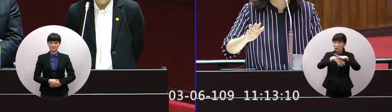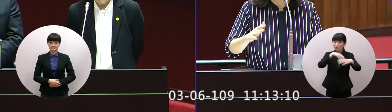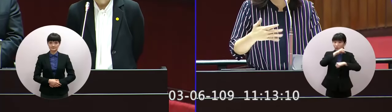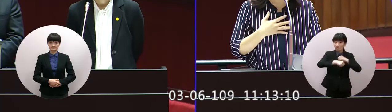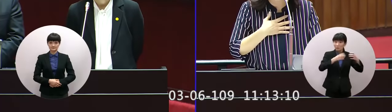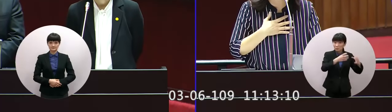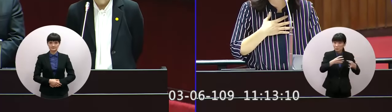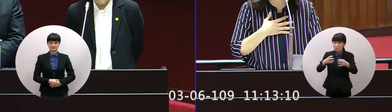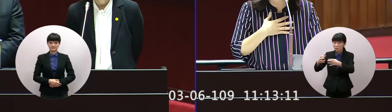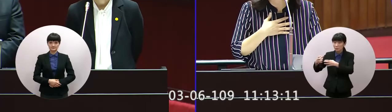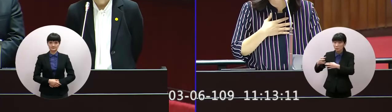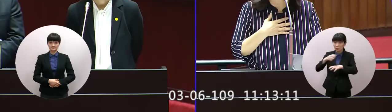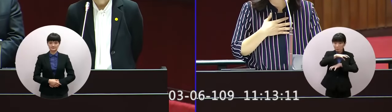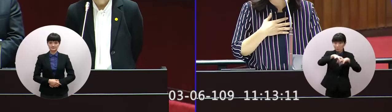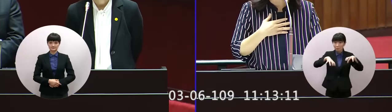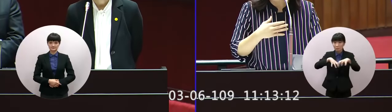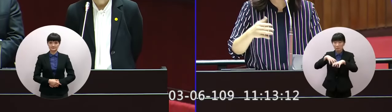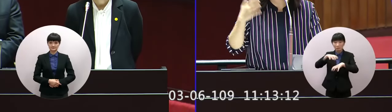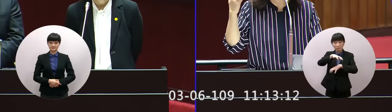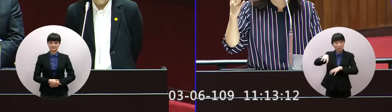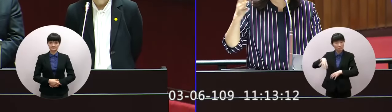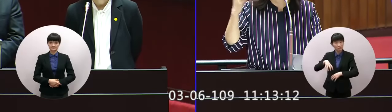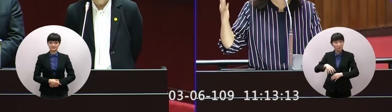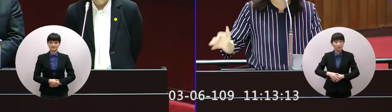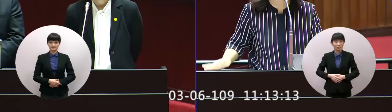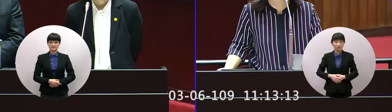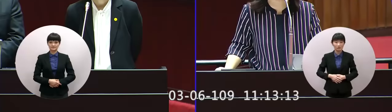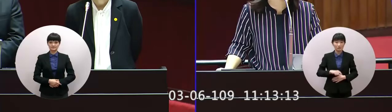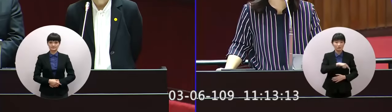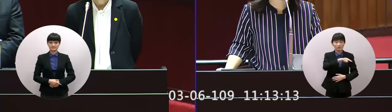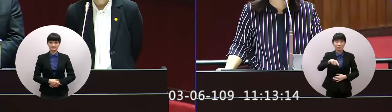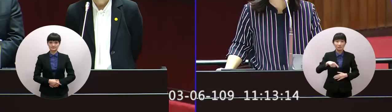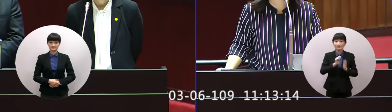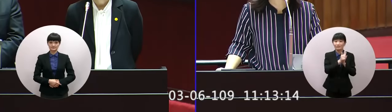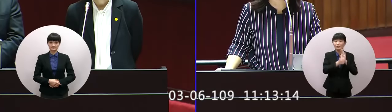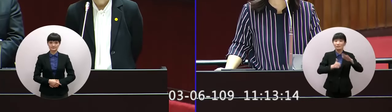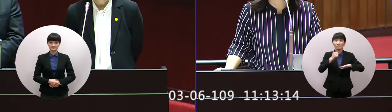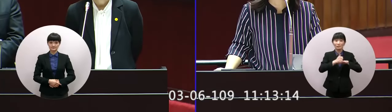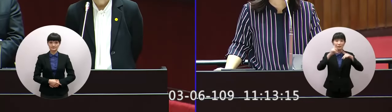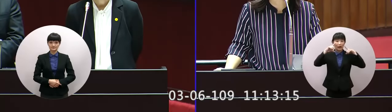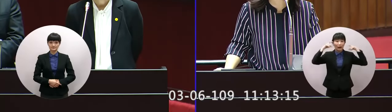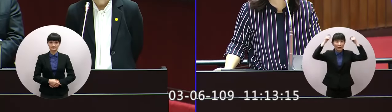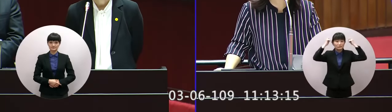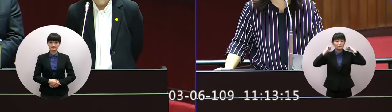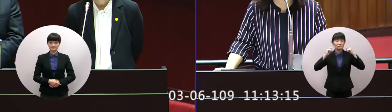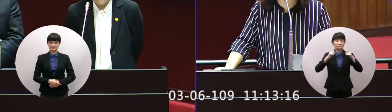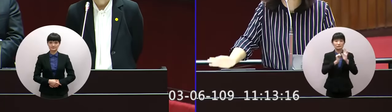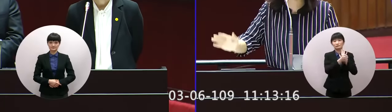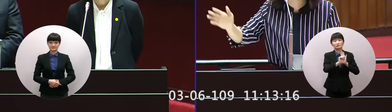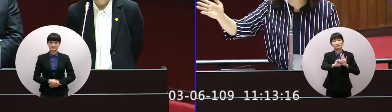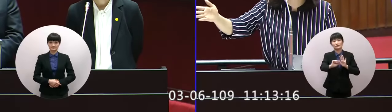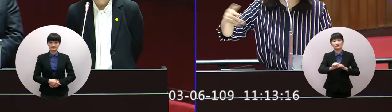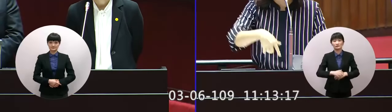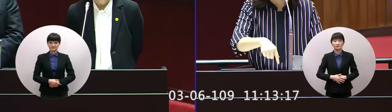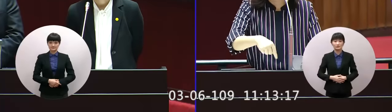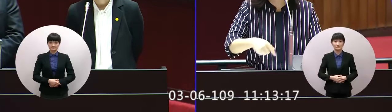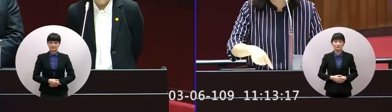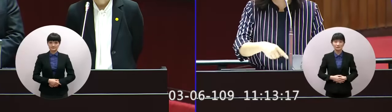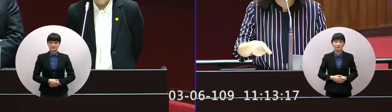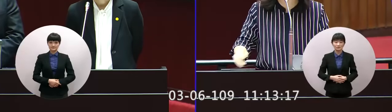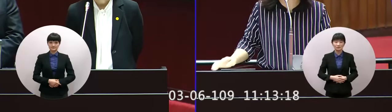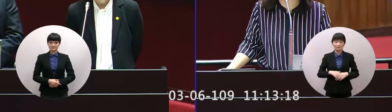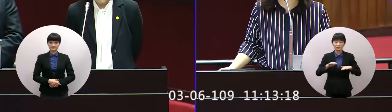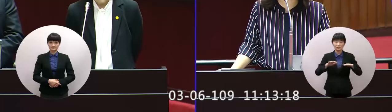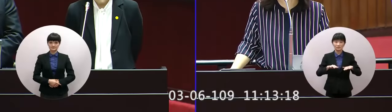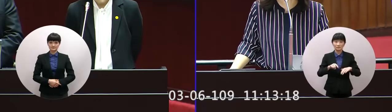些表演，我们的 NSO， 他们在台上也不能戴口罩表演，而造成现在当时这